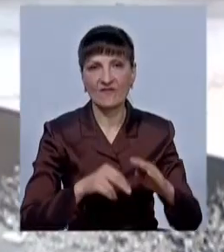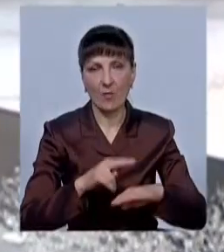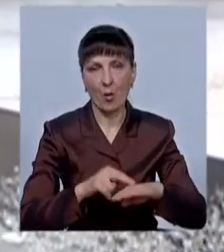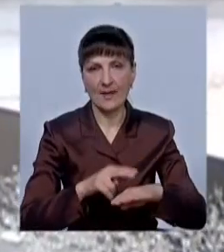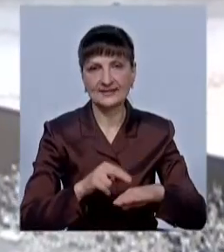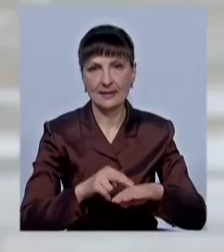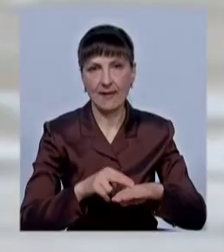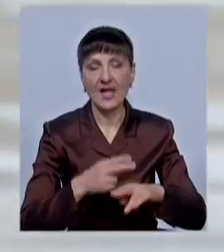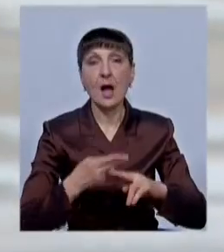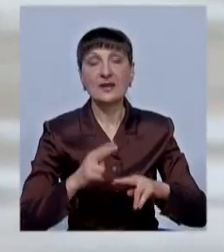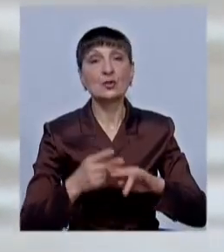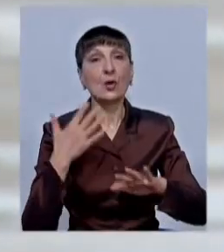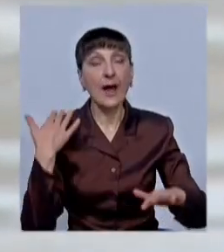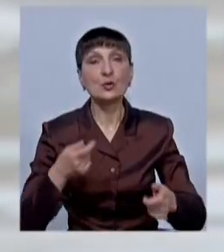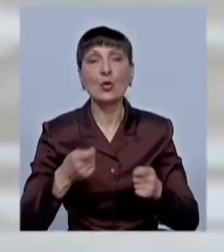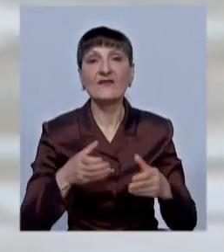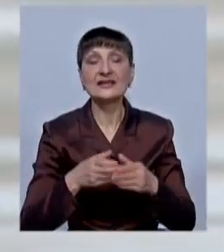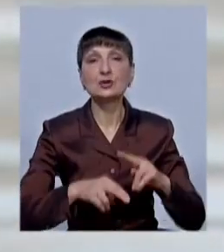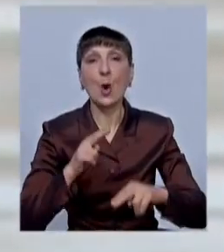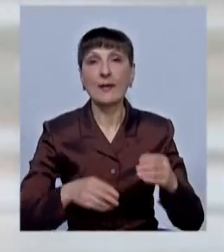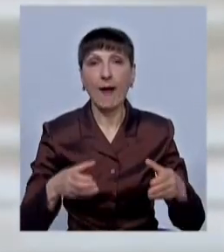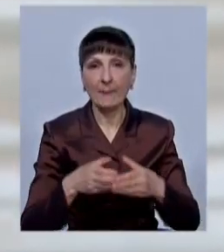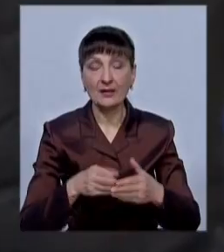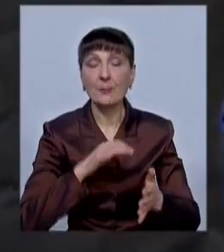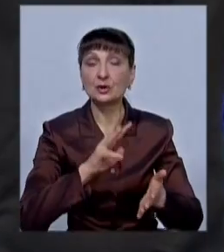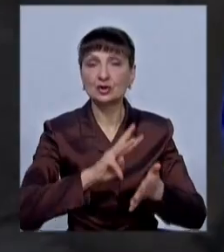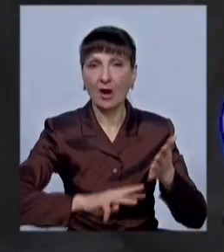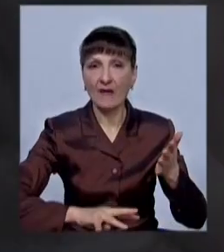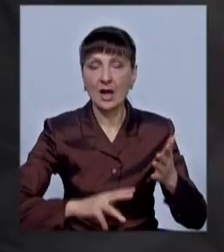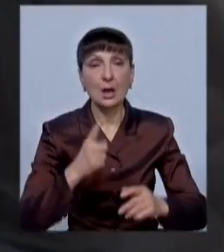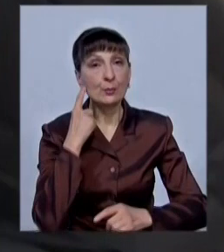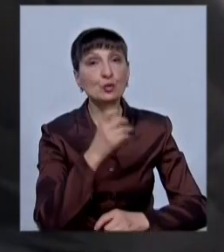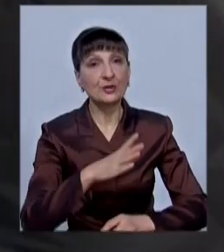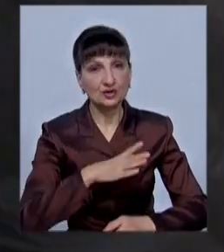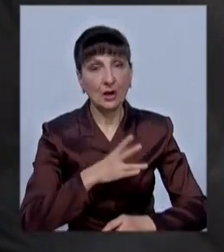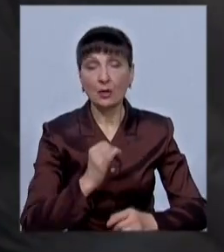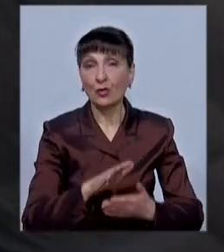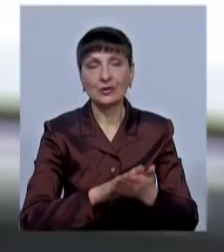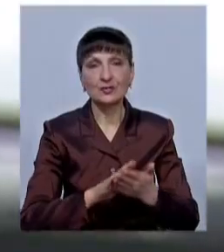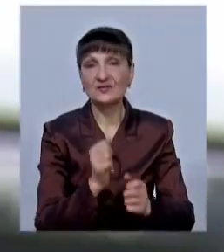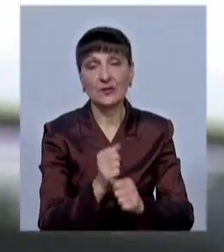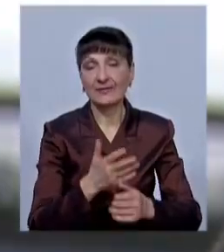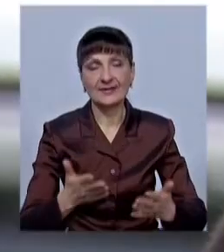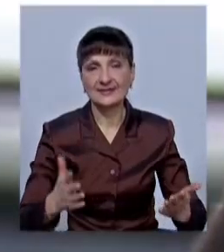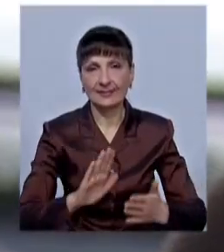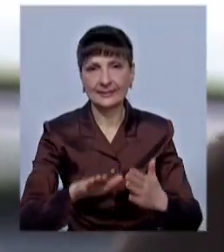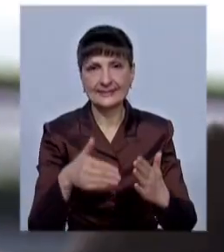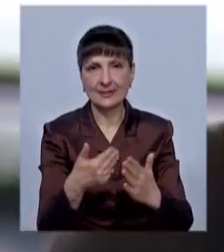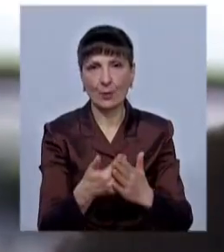правоохранительные органы, поскольку ранее руководители стройкомпании оштрафовали и предупреждали, но никаких выводов из этого